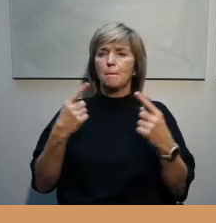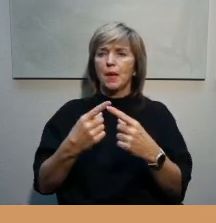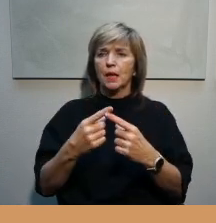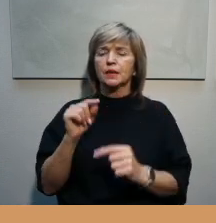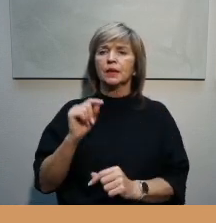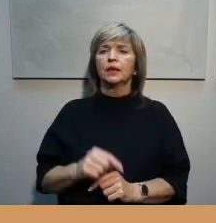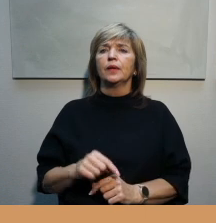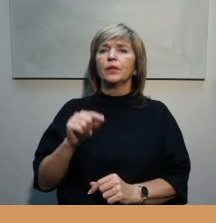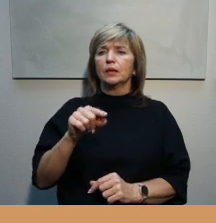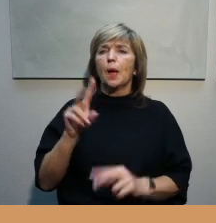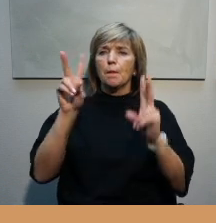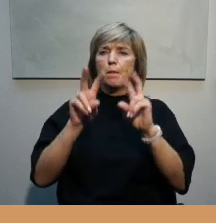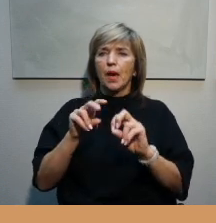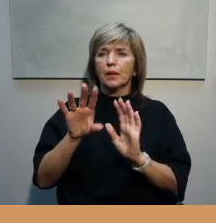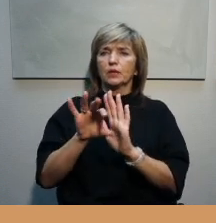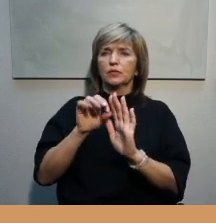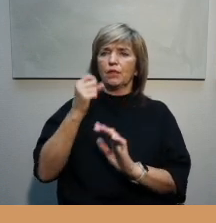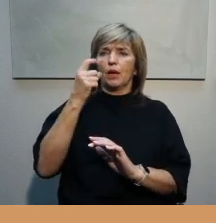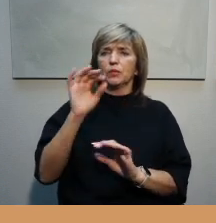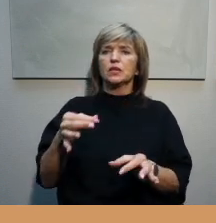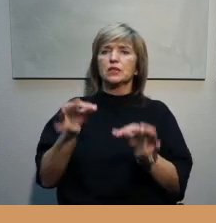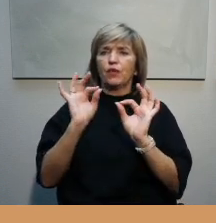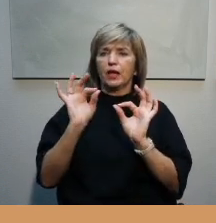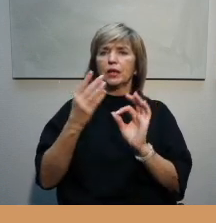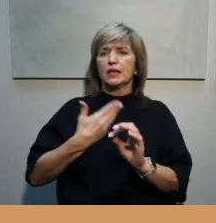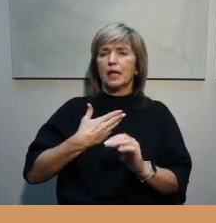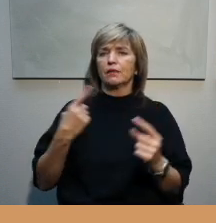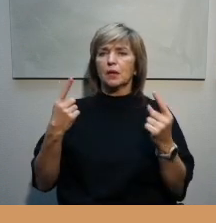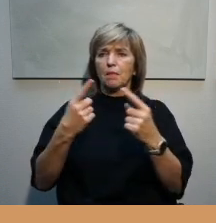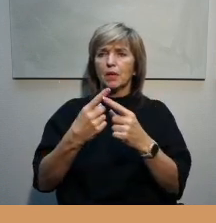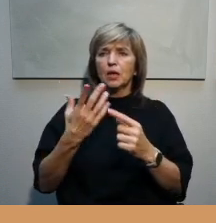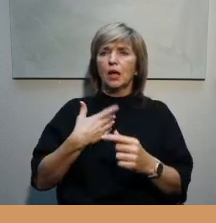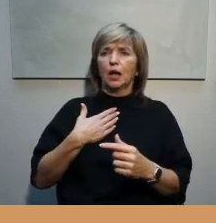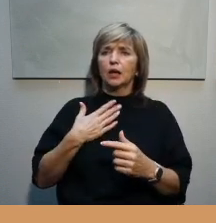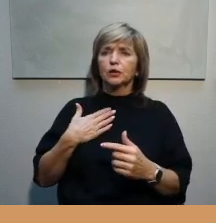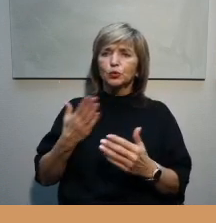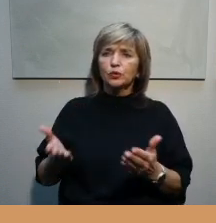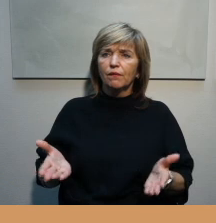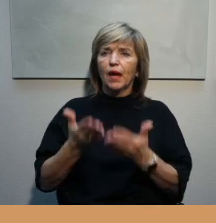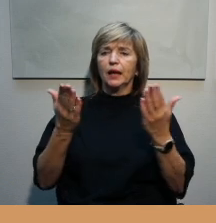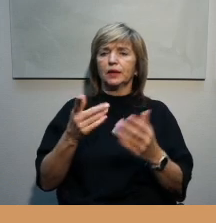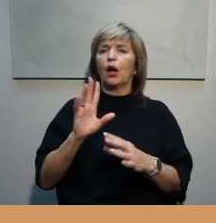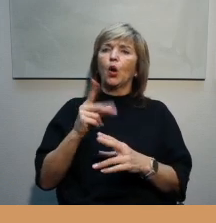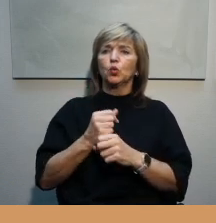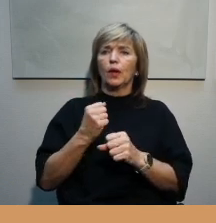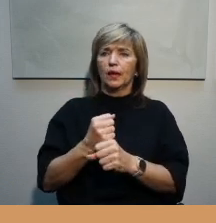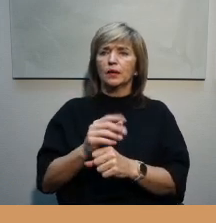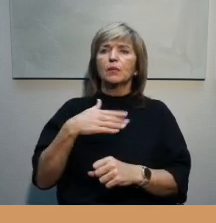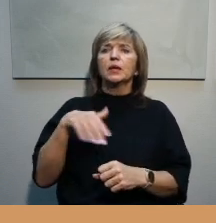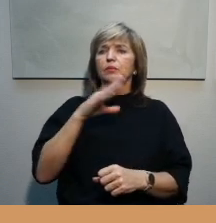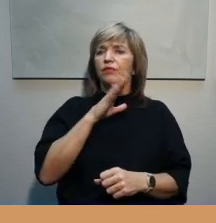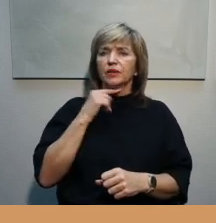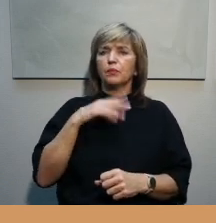ir pētnieki izvilkuši tāds 11 svarīgākos dzīves mērķus, kas mūs mudina kaut ko darīt. Mēs visi gribam